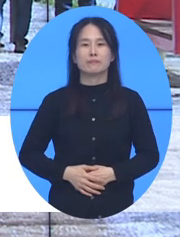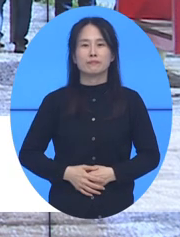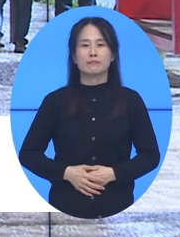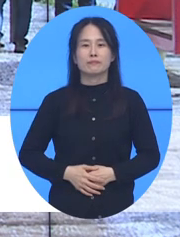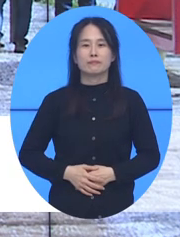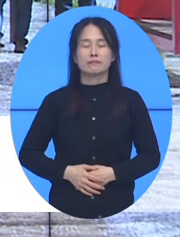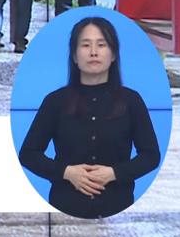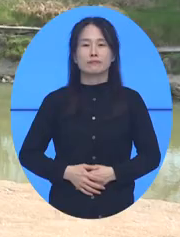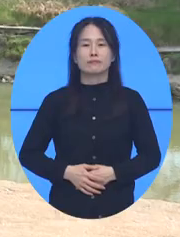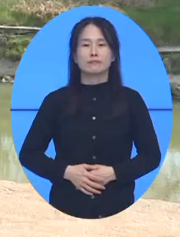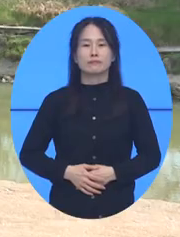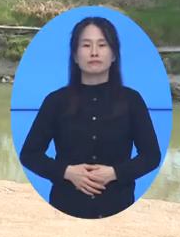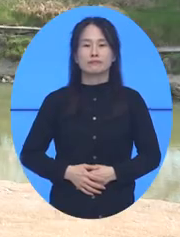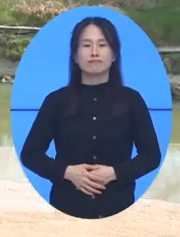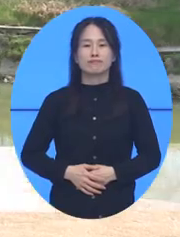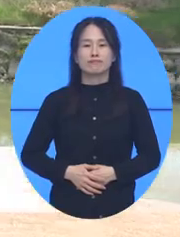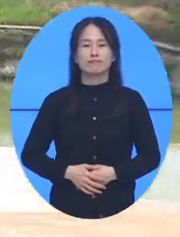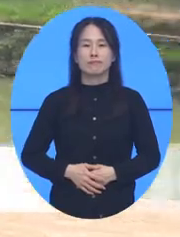보시자